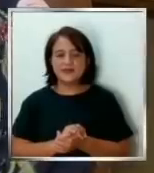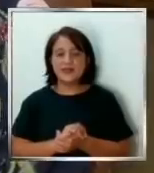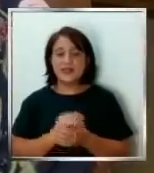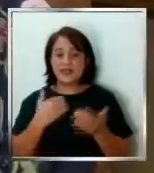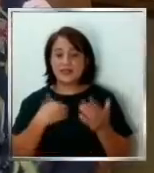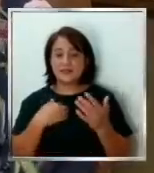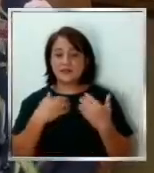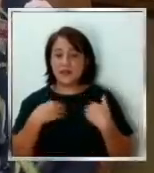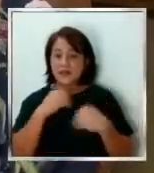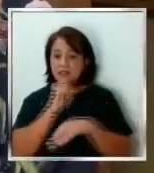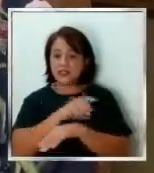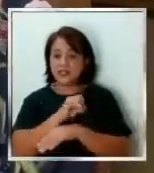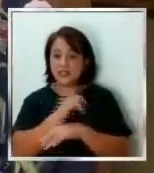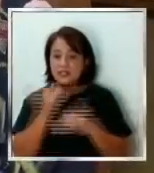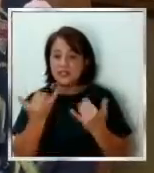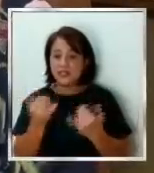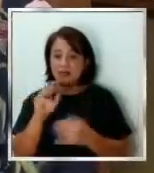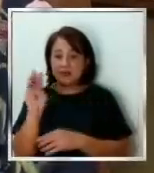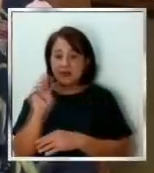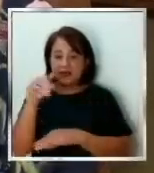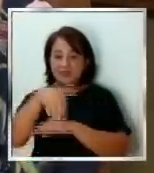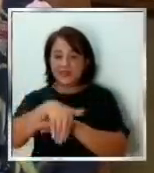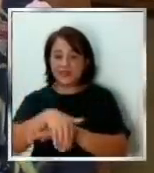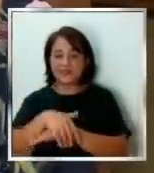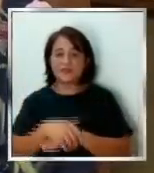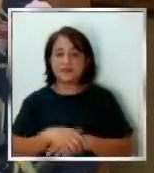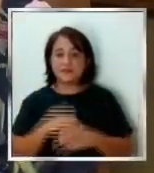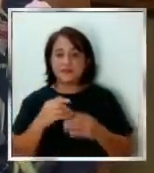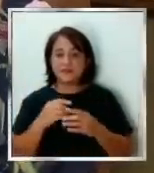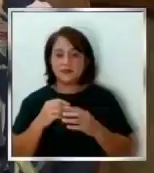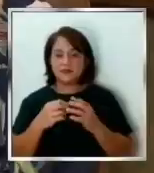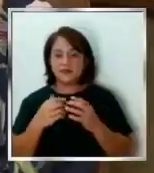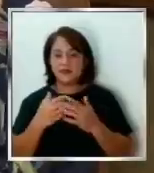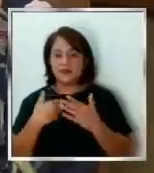chika ngayong Monday night. Sa ngalan ni Iya Arellano, ako po si Jasmine Curtis-Smith.